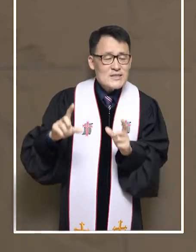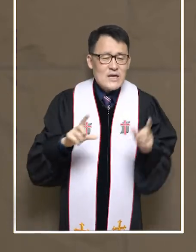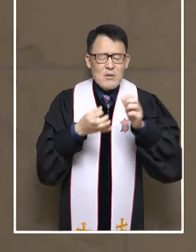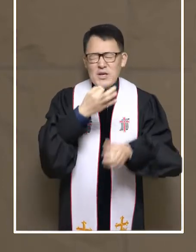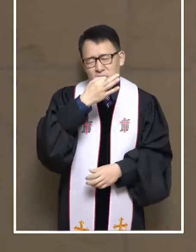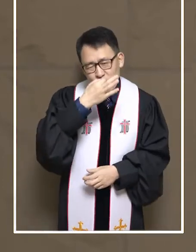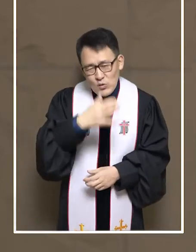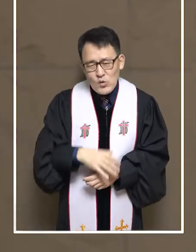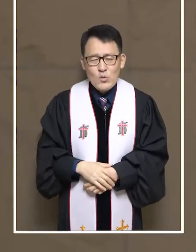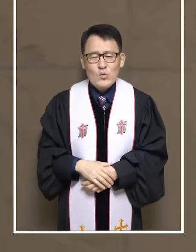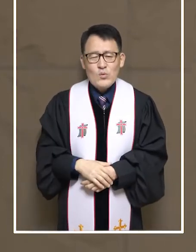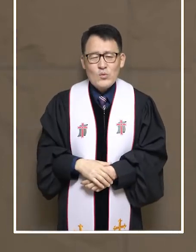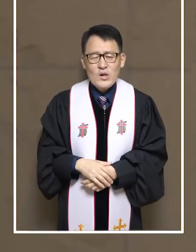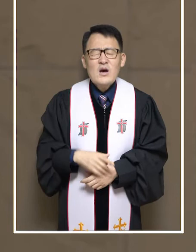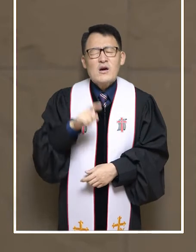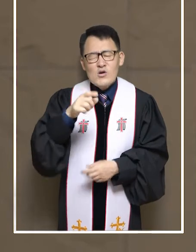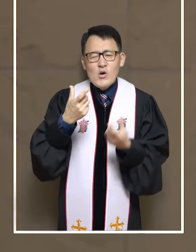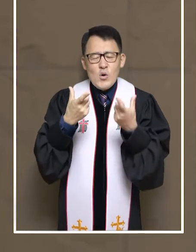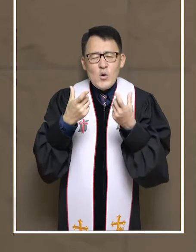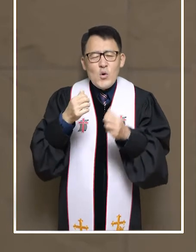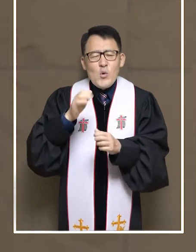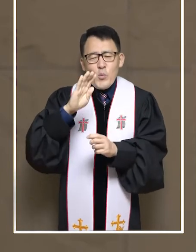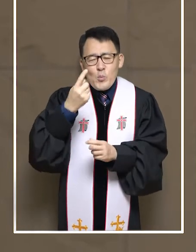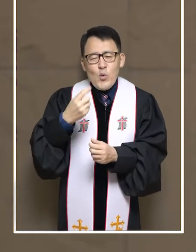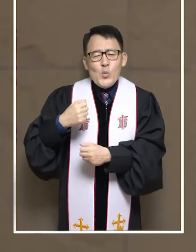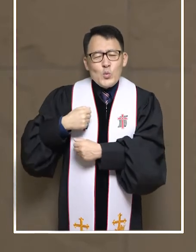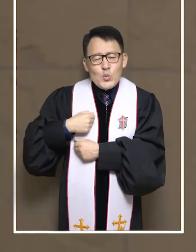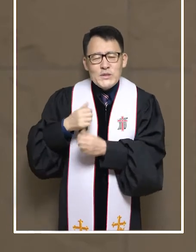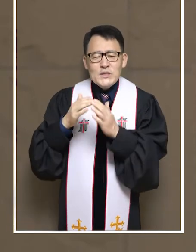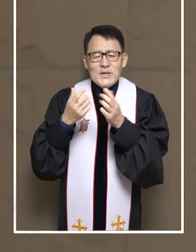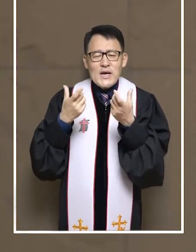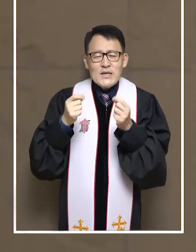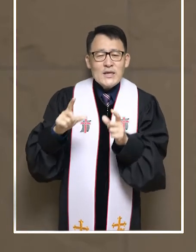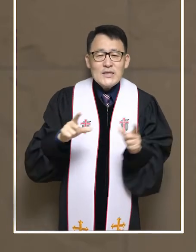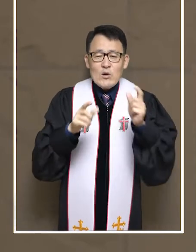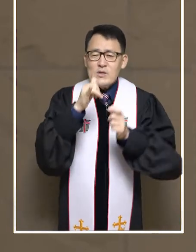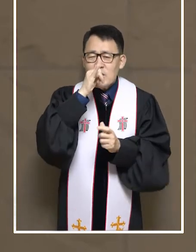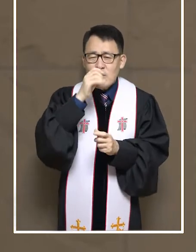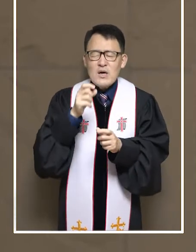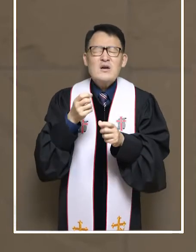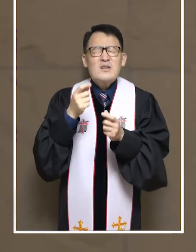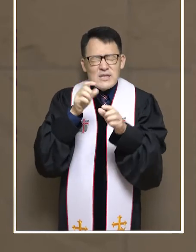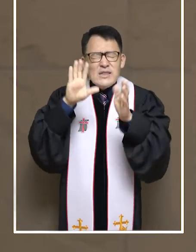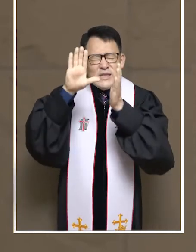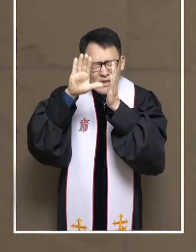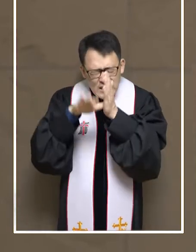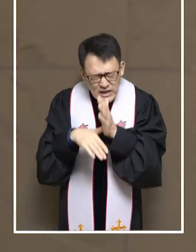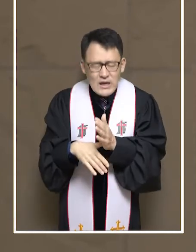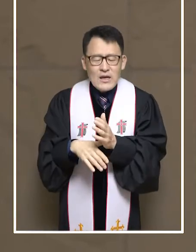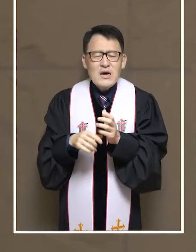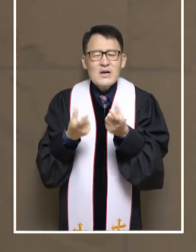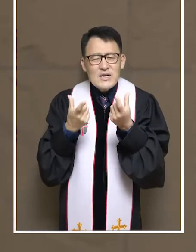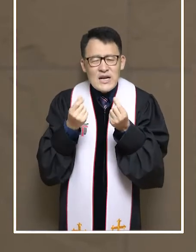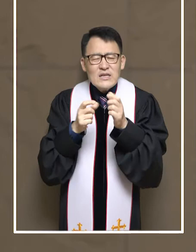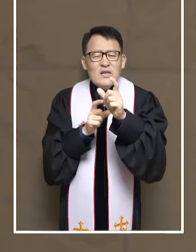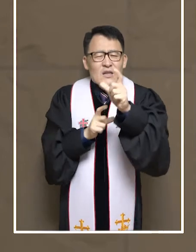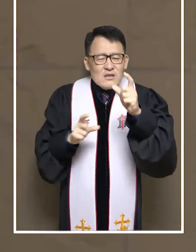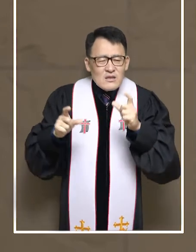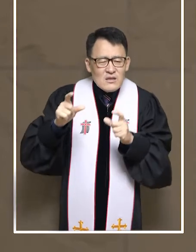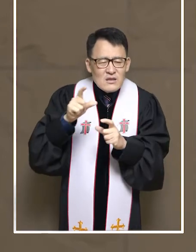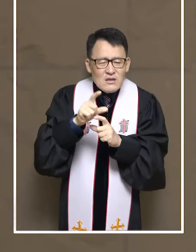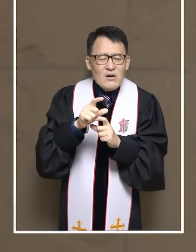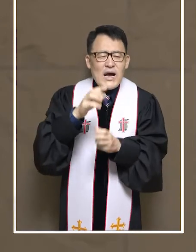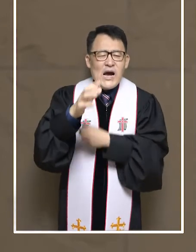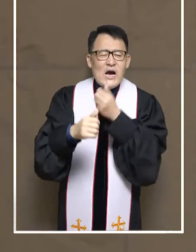이 세상이 더 힘들어진 그런 보디발의 집 같은 곳에 살고 있지만 그럴수록